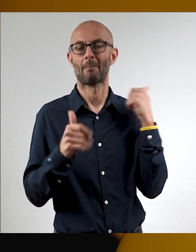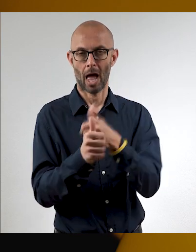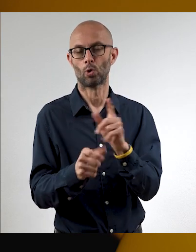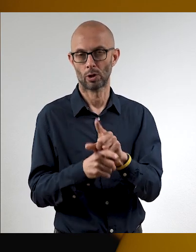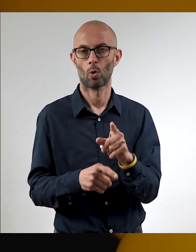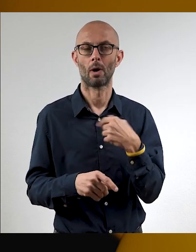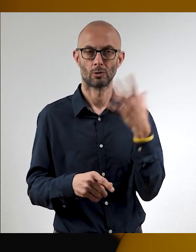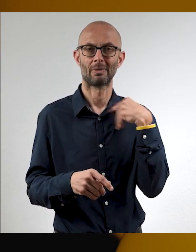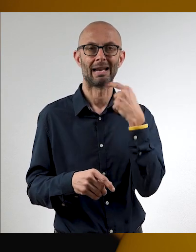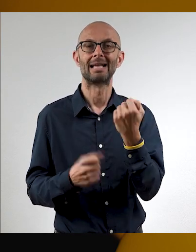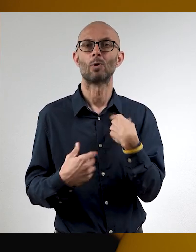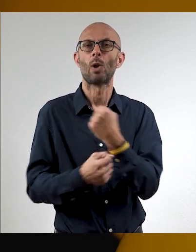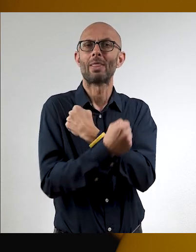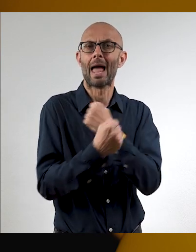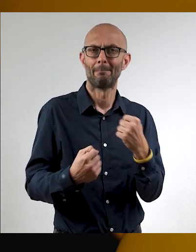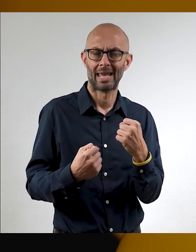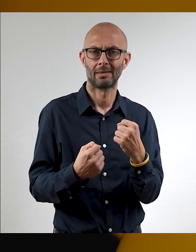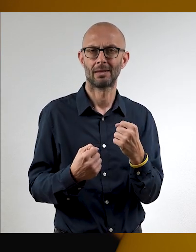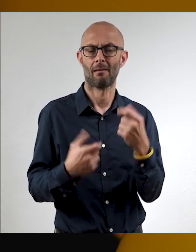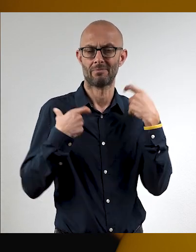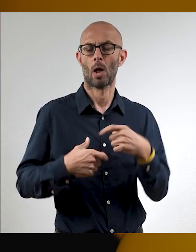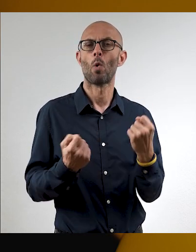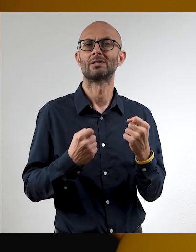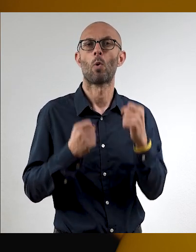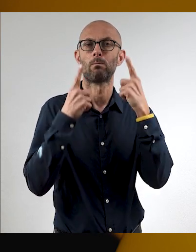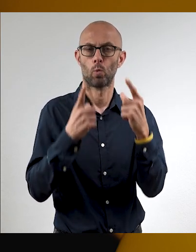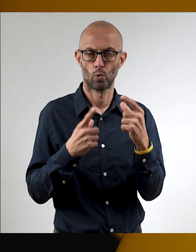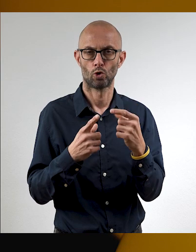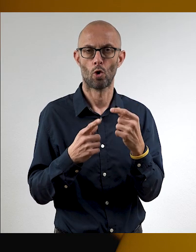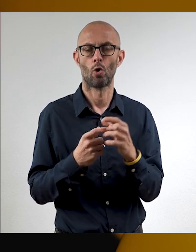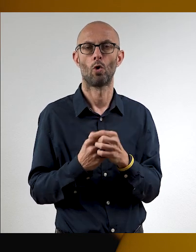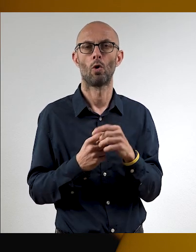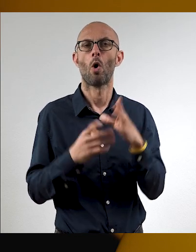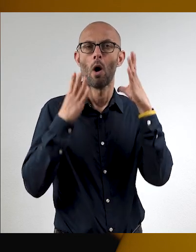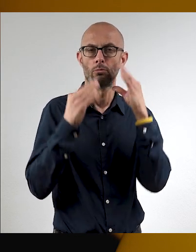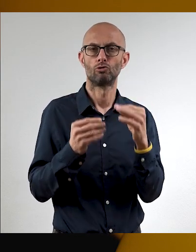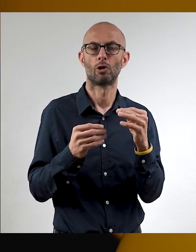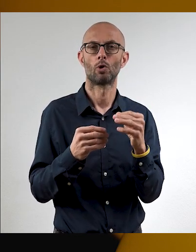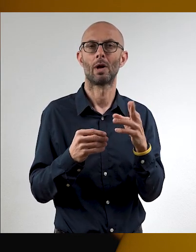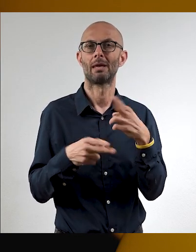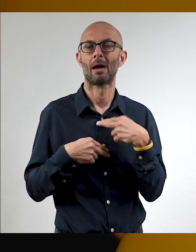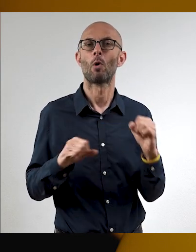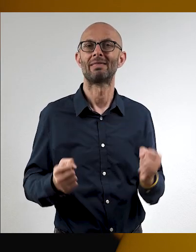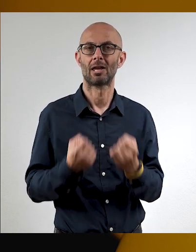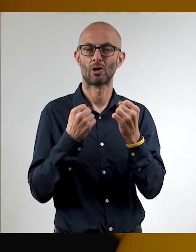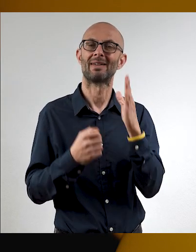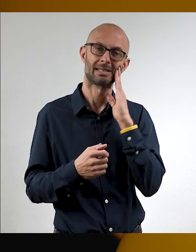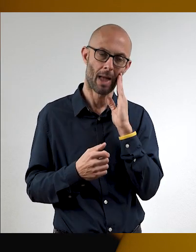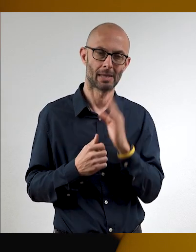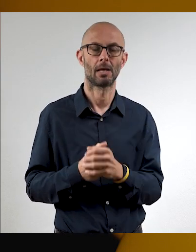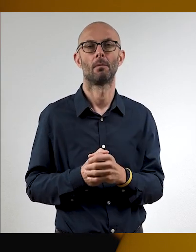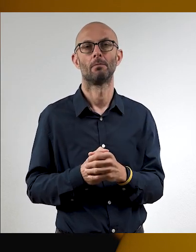prej omenila, smo zelo napeti, telo je zelo budno, ponavadi imamo težave s